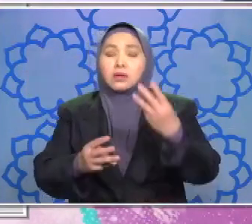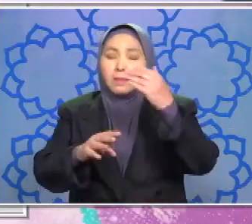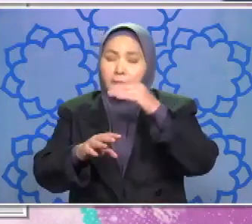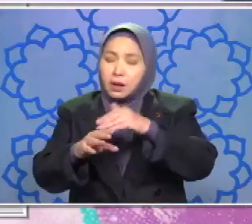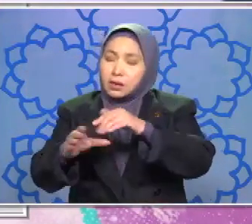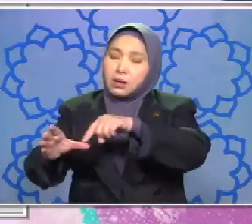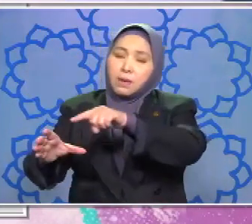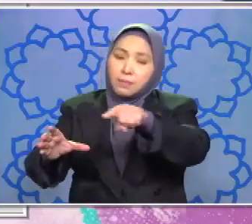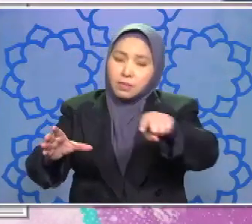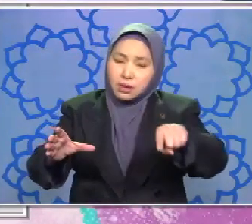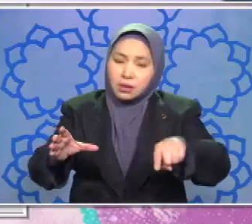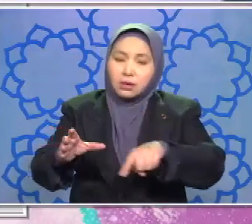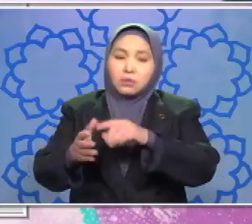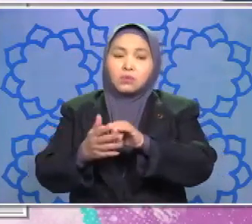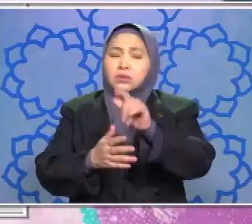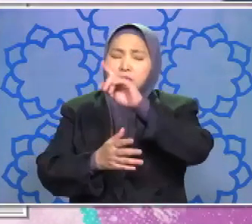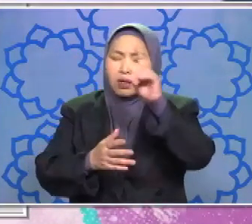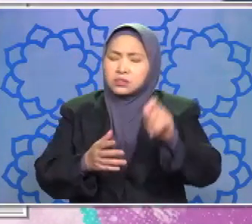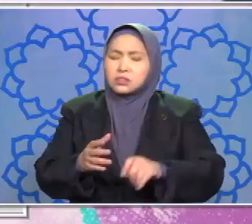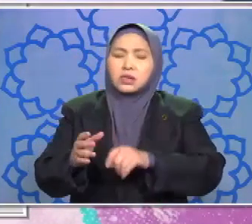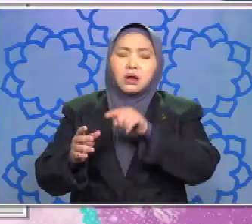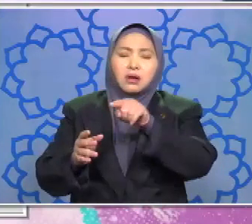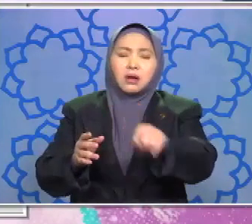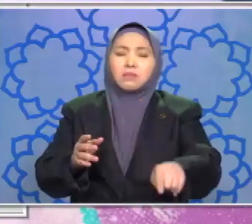أَهْلَ الذِّكْرِ إِنْ